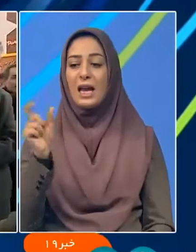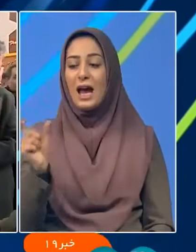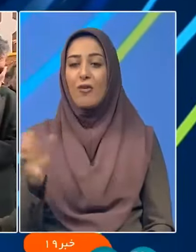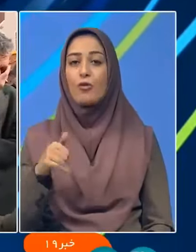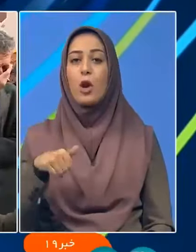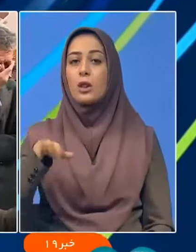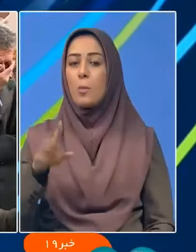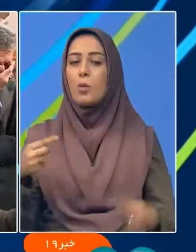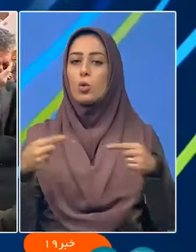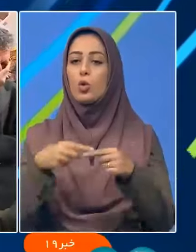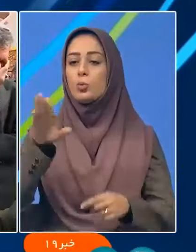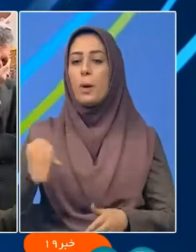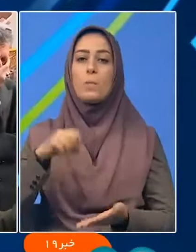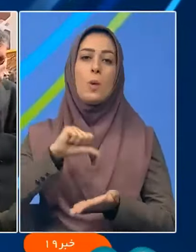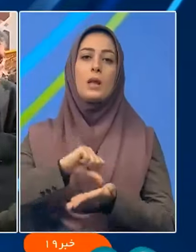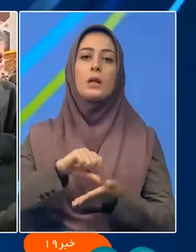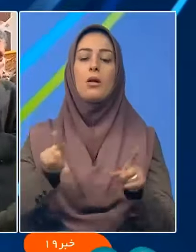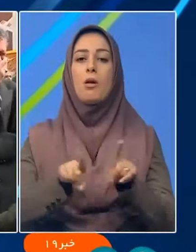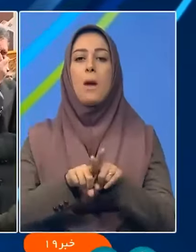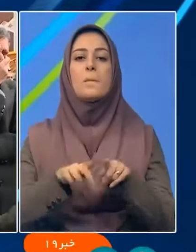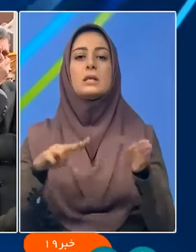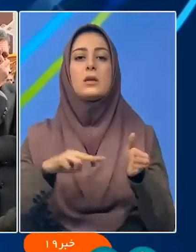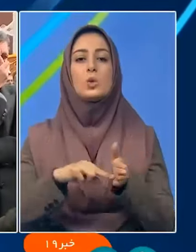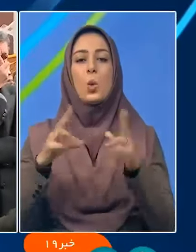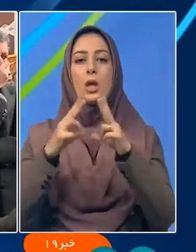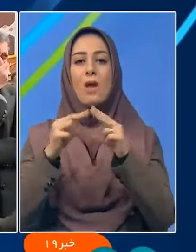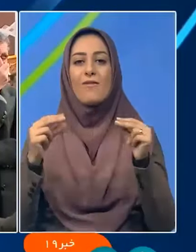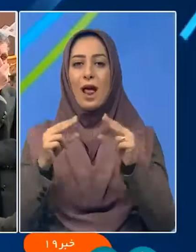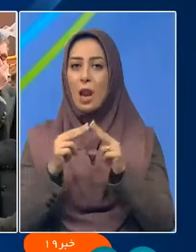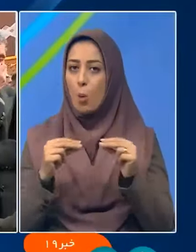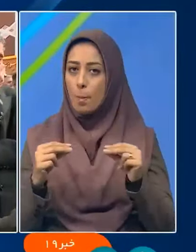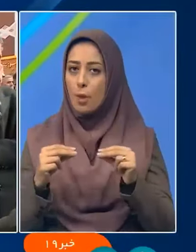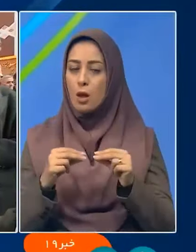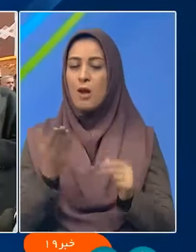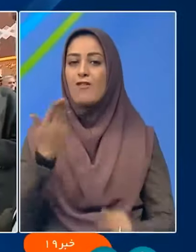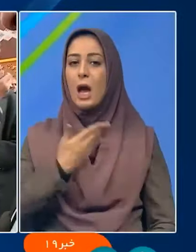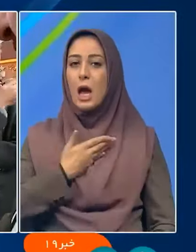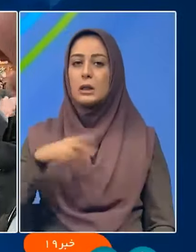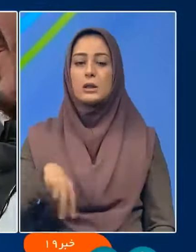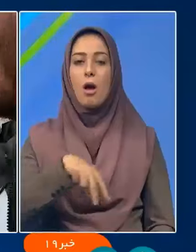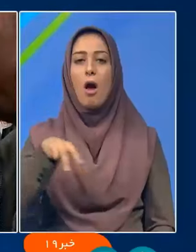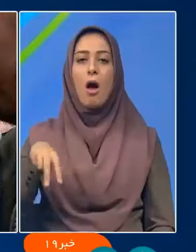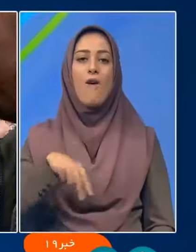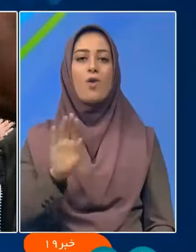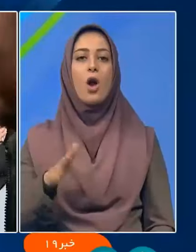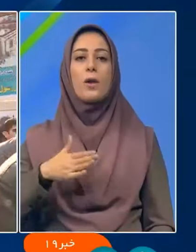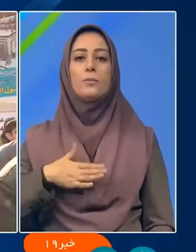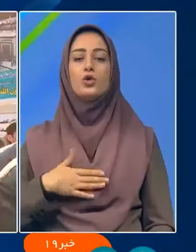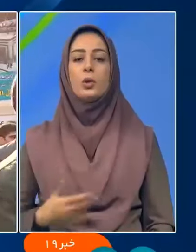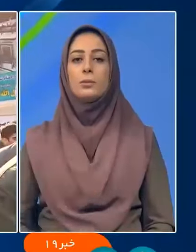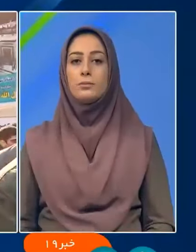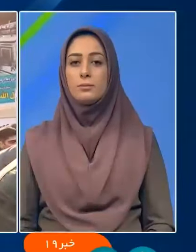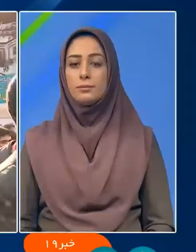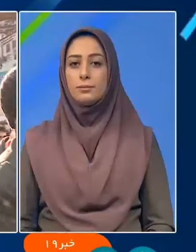بود. ایران هم همون جوری میکنم، مثل سوریه، مثل لبنان، مثل غزه، همون سرنوشت رو داشته. این